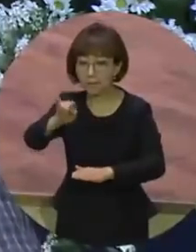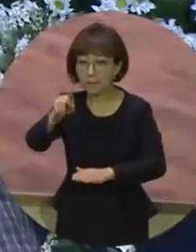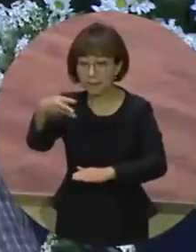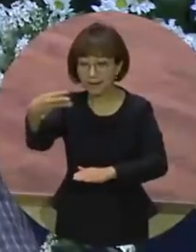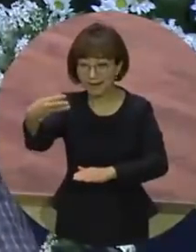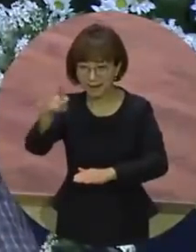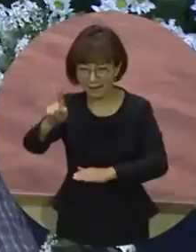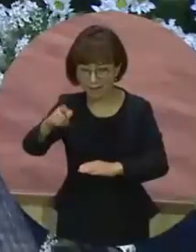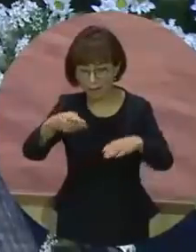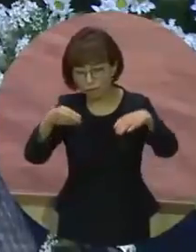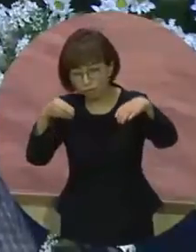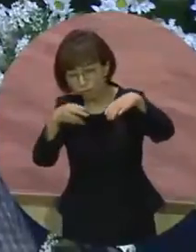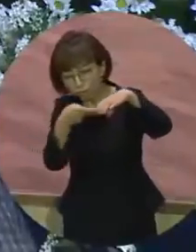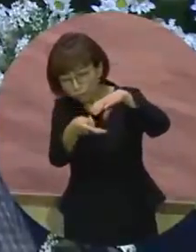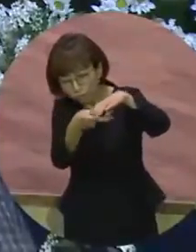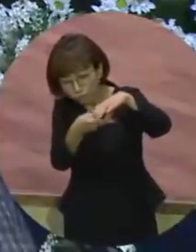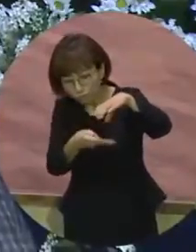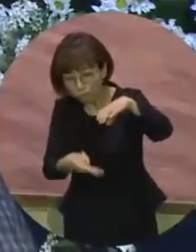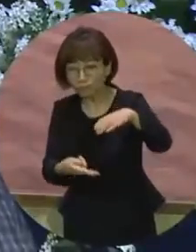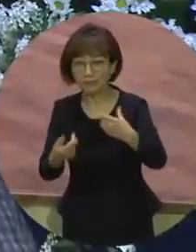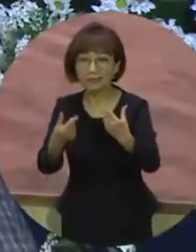손손이